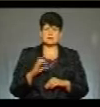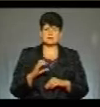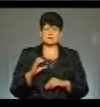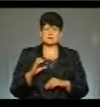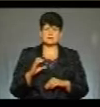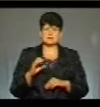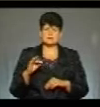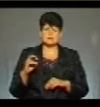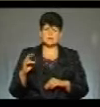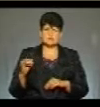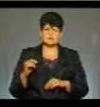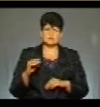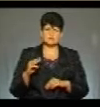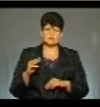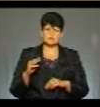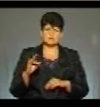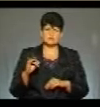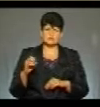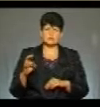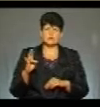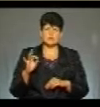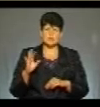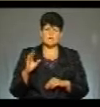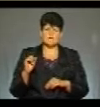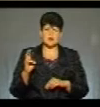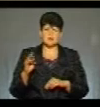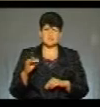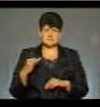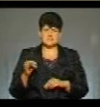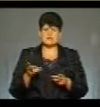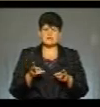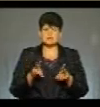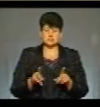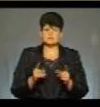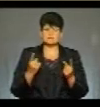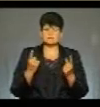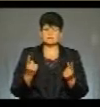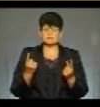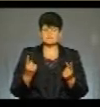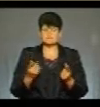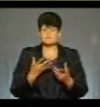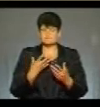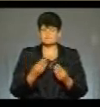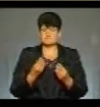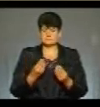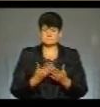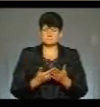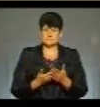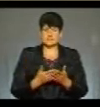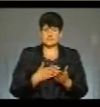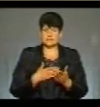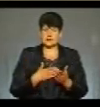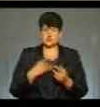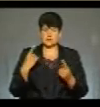Святославський, Труш, Новаківський та далі, які залишили неповторні зразки для